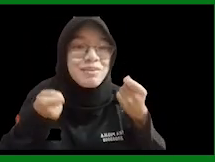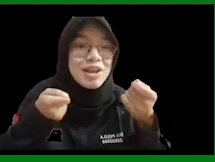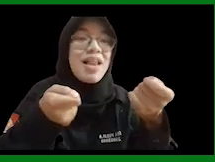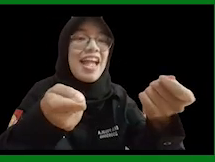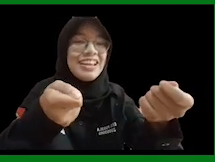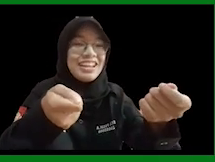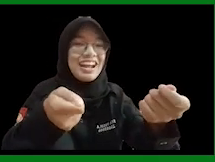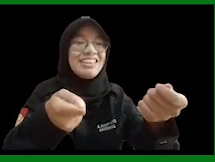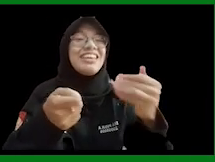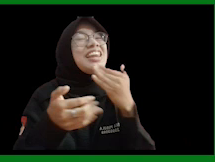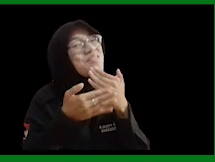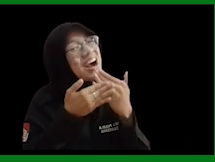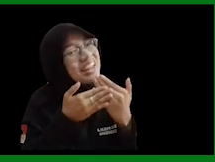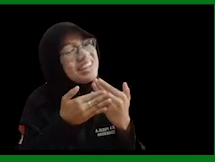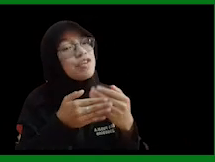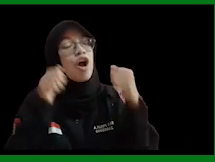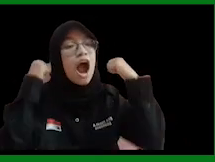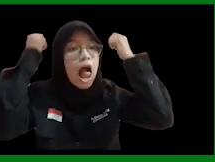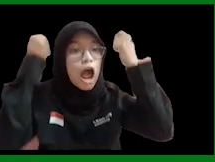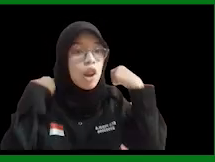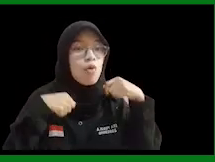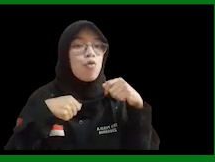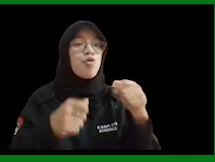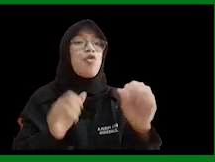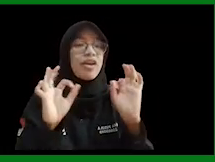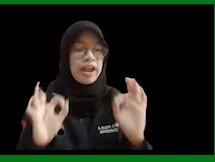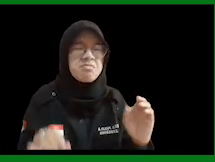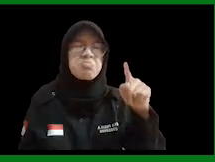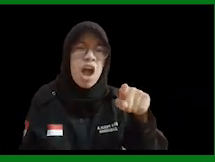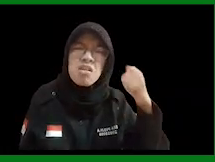sidang dan fasilitas PA Bukit Tinggi yang dipinjamkan kepada Anda.